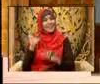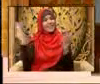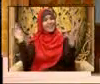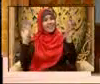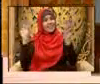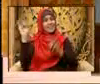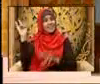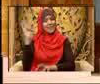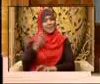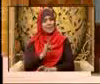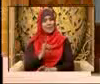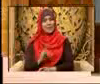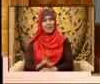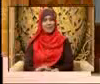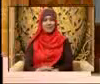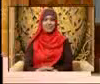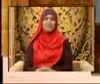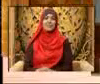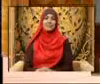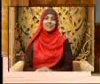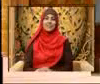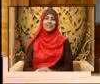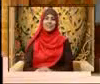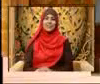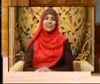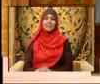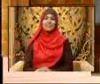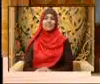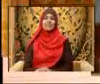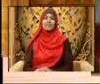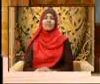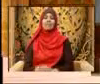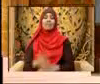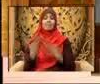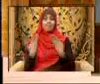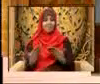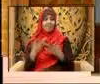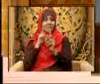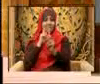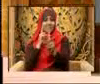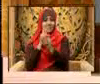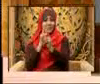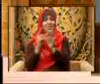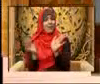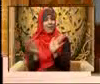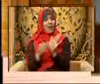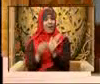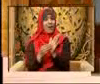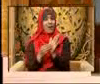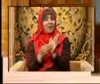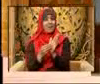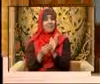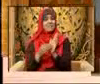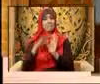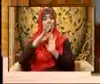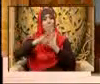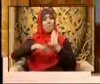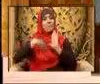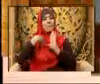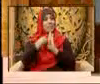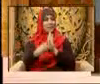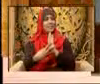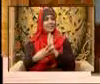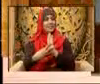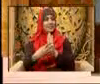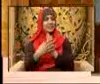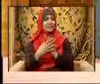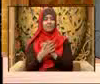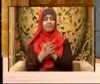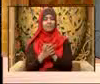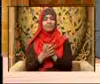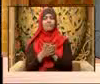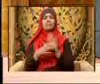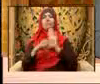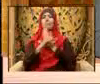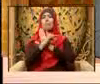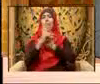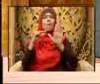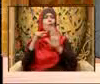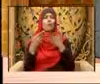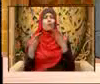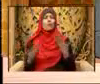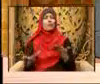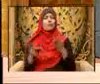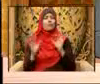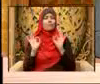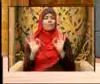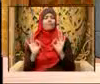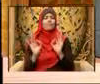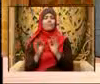تعالى وبركاته. في لقائنا اليوم في وقفات نتكلم حول